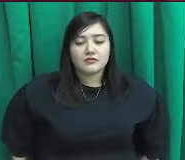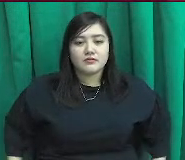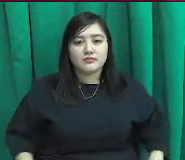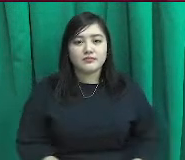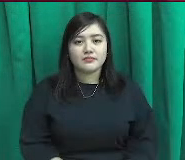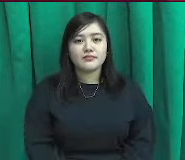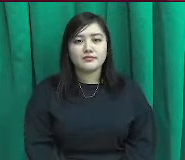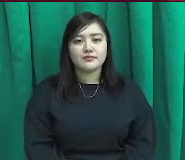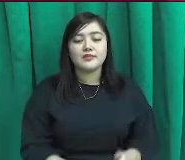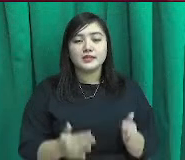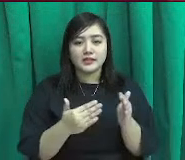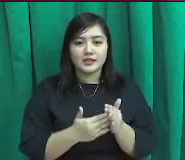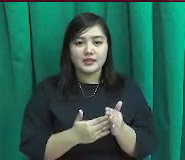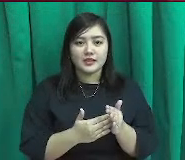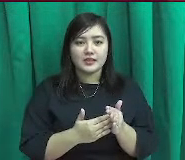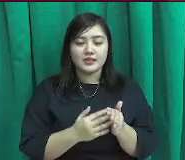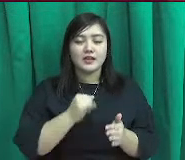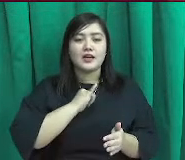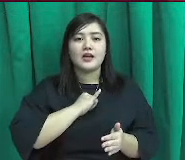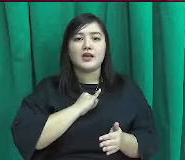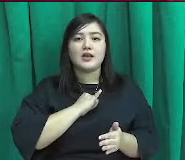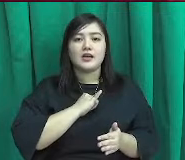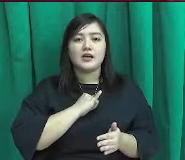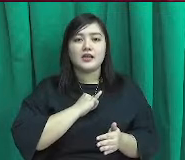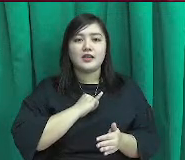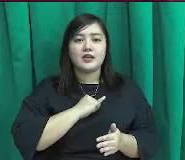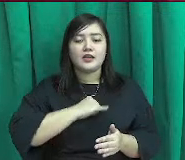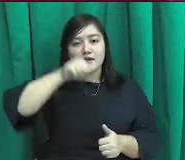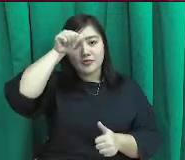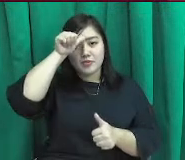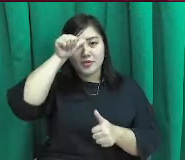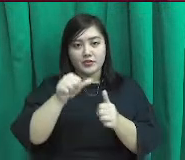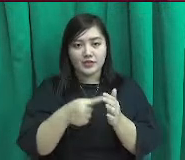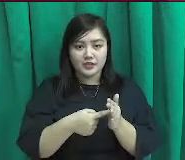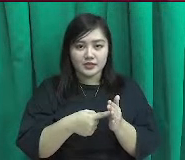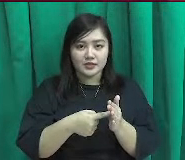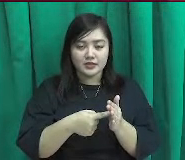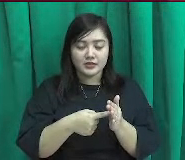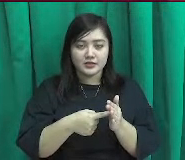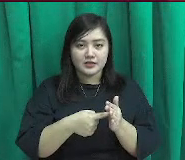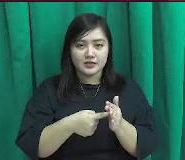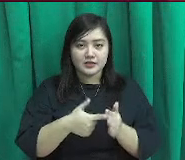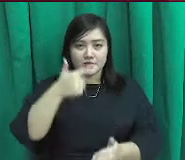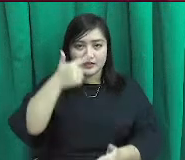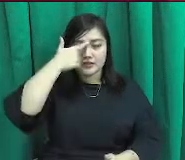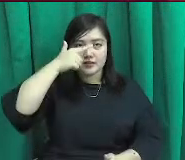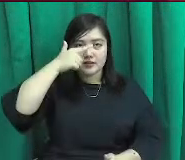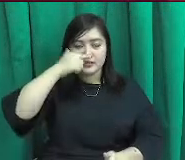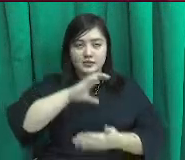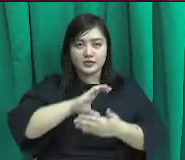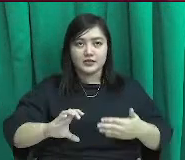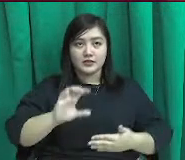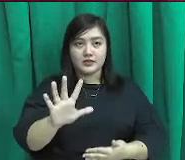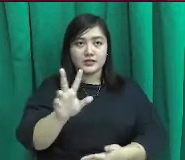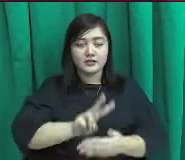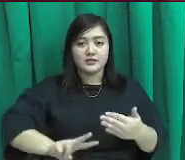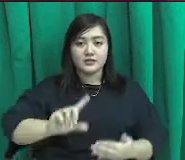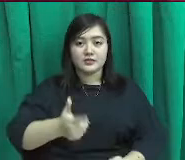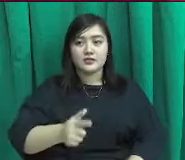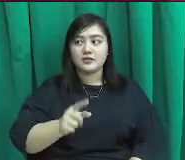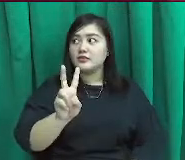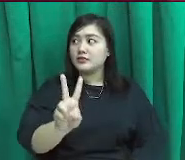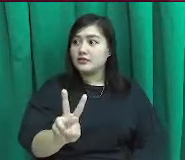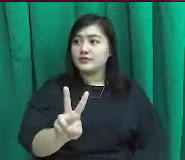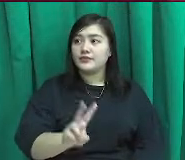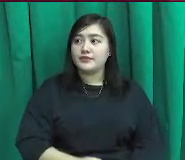sa Panginoong Diyos na makita sa araw-araw, maging consistent sa buhay ko. Kasi not until, ito nga, nung nakaraan